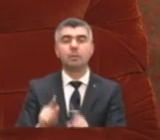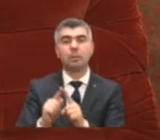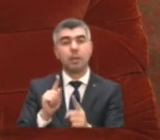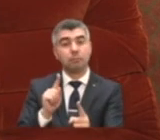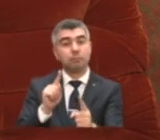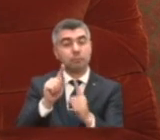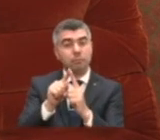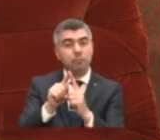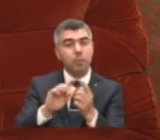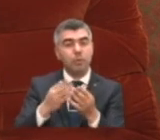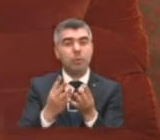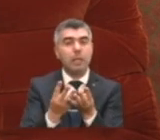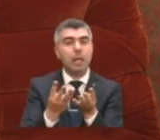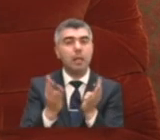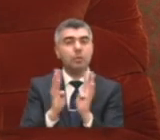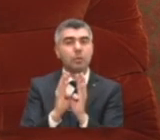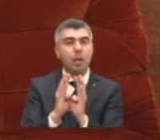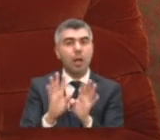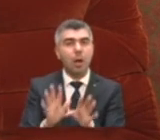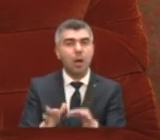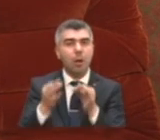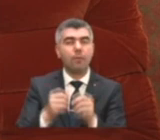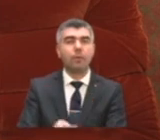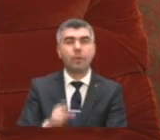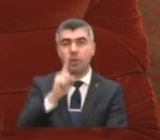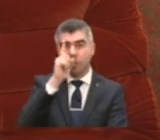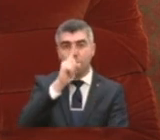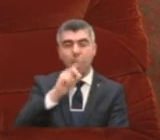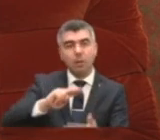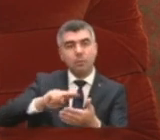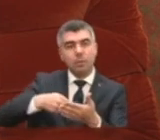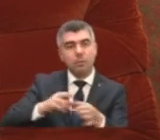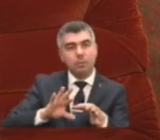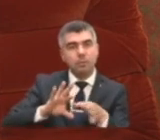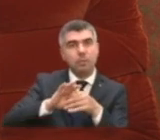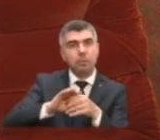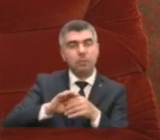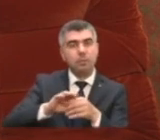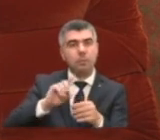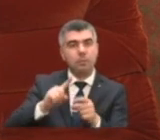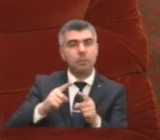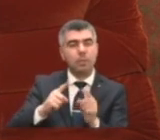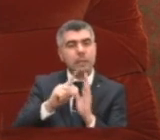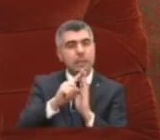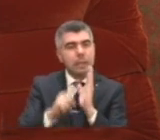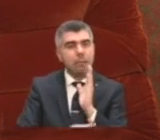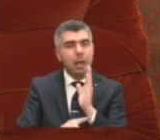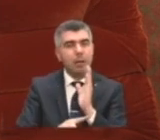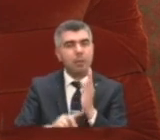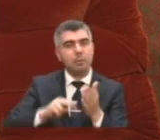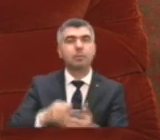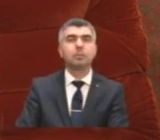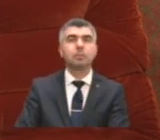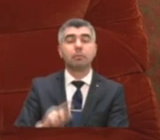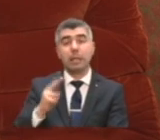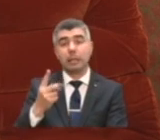التي قادتها واحد اللجنه خاصه احددت لهذا الغرض، وسوف ان شاء الله يوقع اول عقد هذا الاسبوع ولا الاسبوع المقبل. المحور الثاني